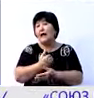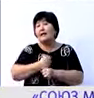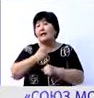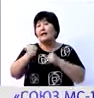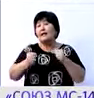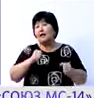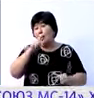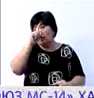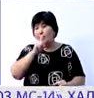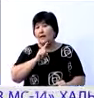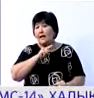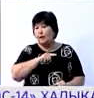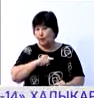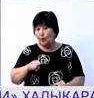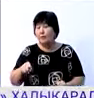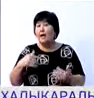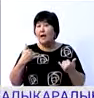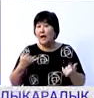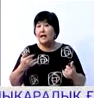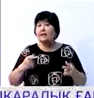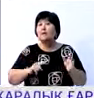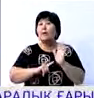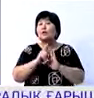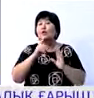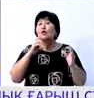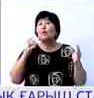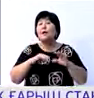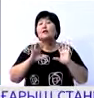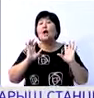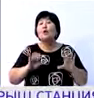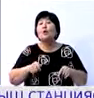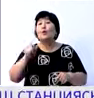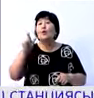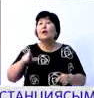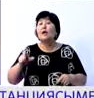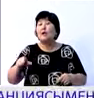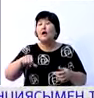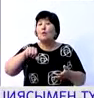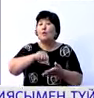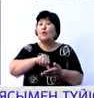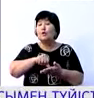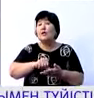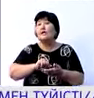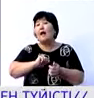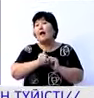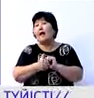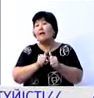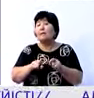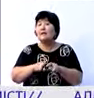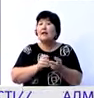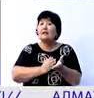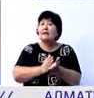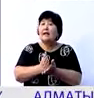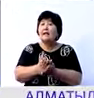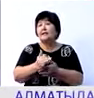бір айдың көлемінде. Қазір бастауыш партия ұйымы төрағаларының мүшелігі аумақтық филиалдардың саяси